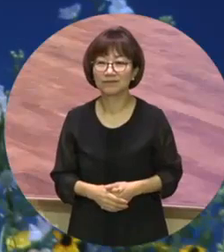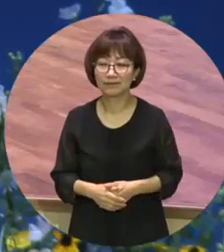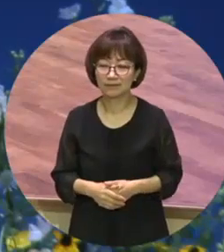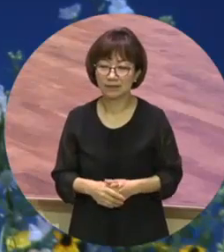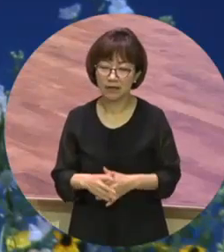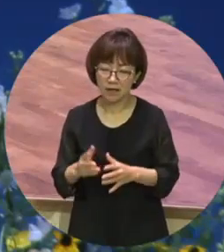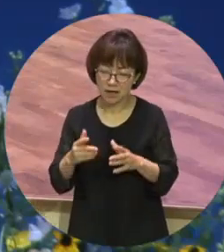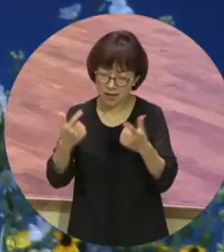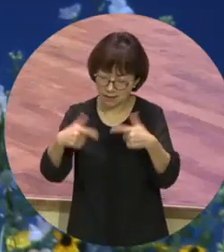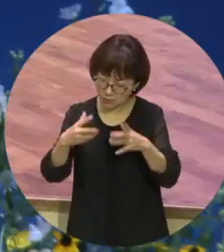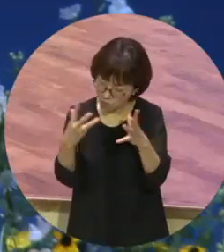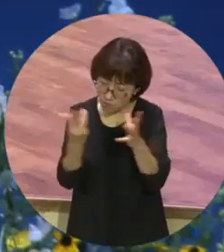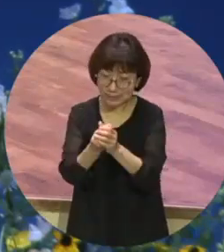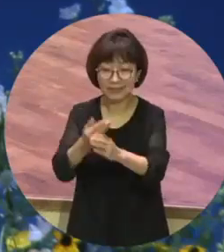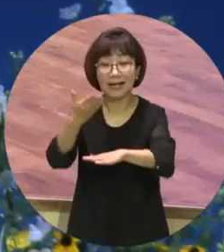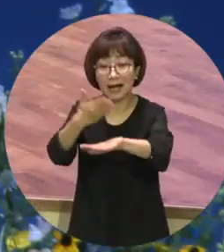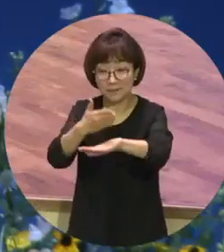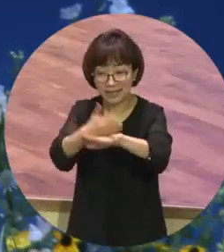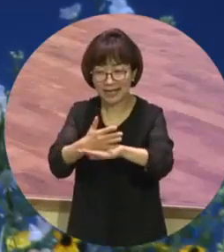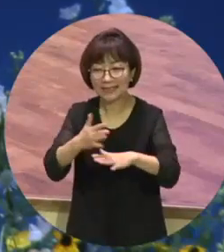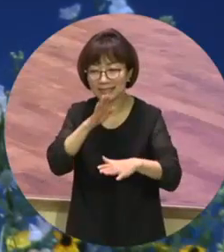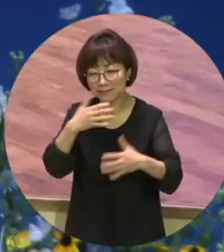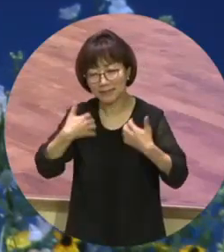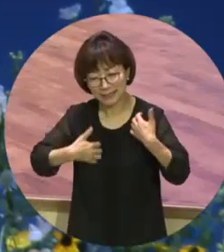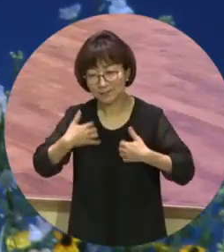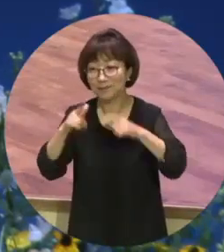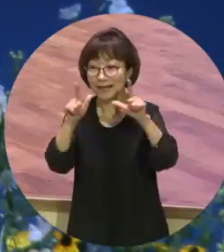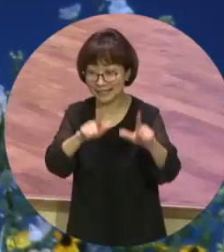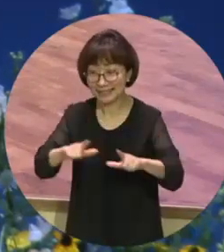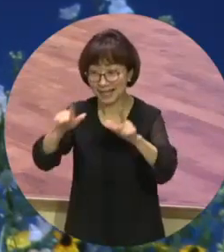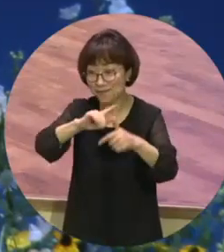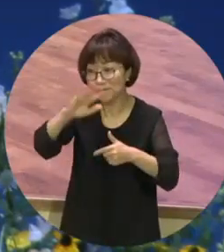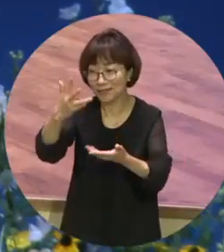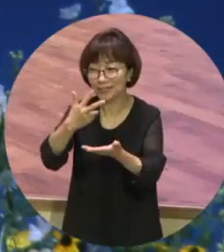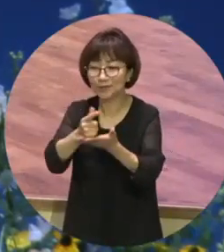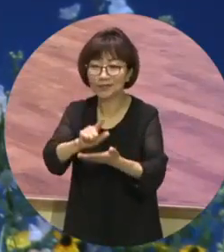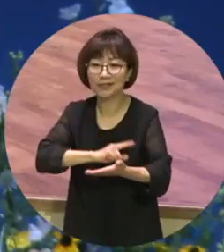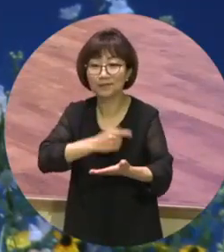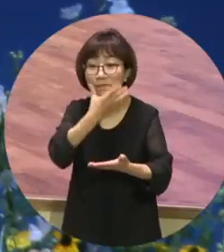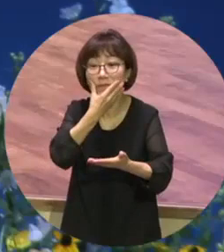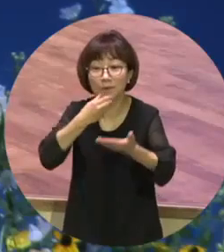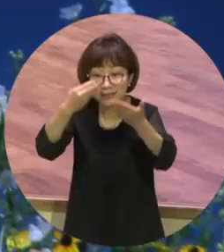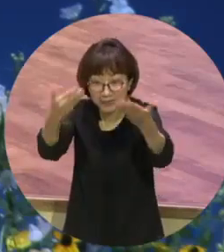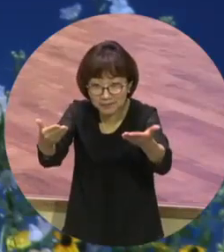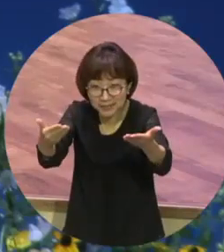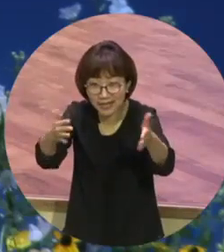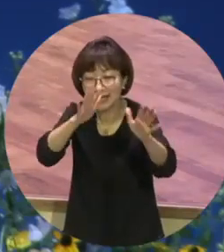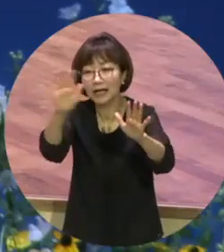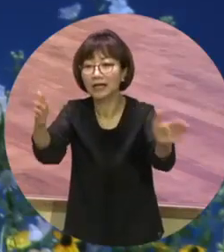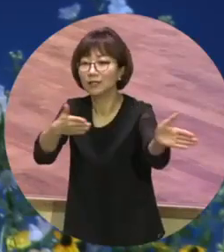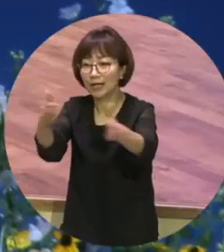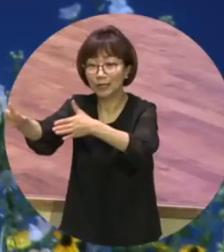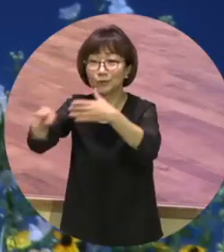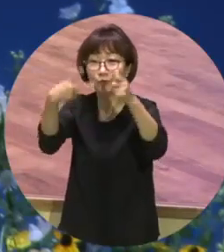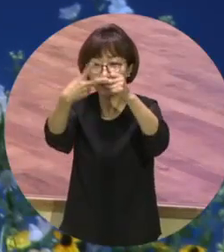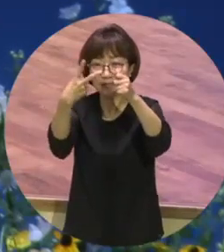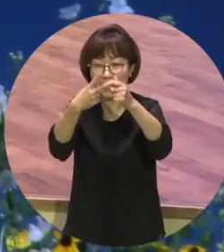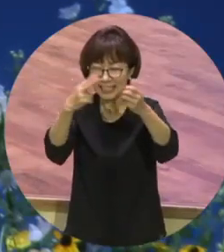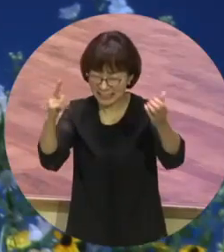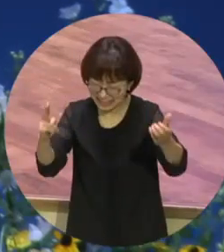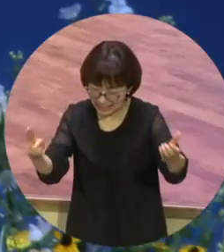절대 감사의 삶. 참된 누림의 삶을 사는 예언계 성도 다 되기를 주님으로 축복합니다. 두 번째로 기적을 낳는 감사입니다.